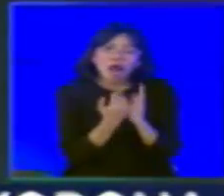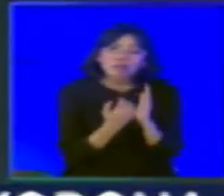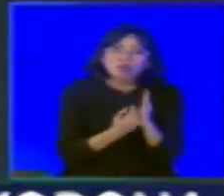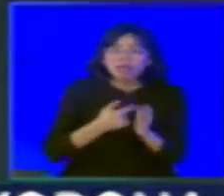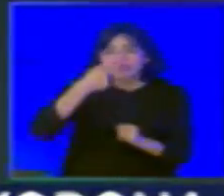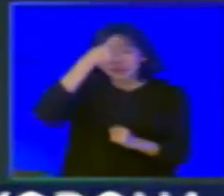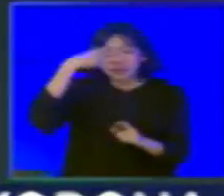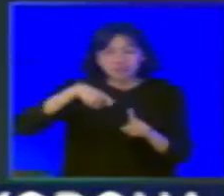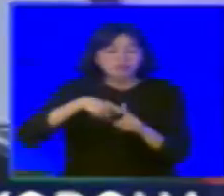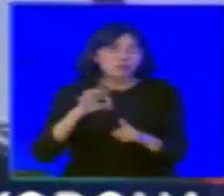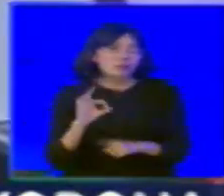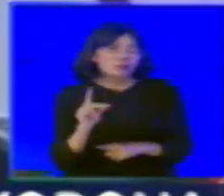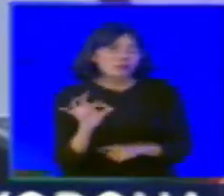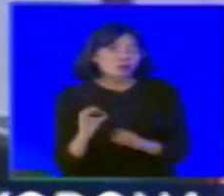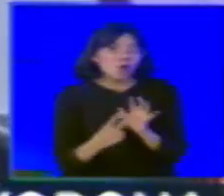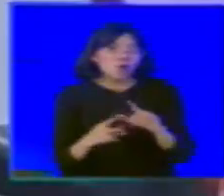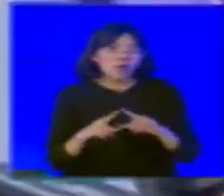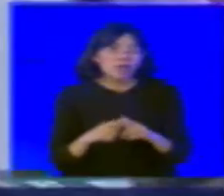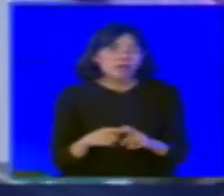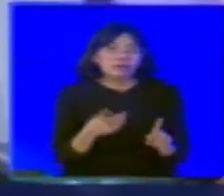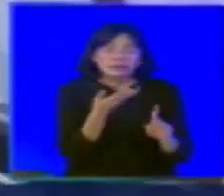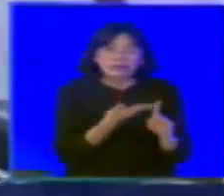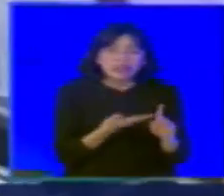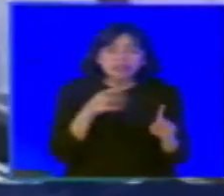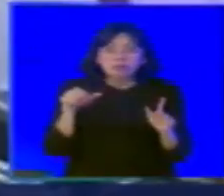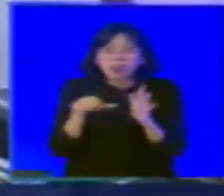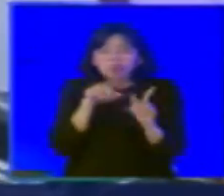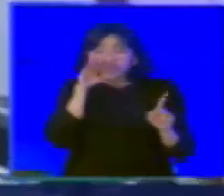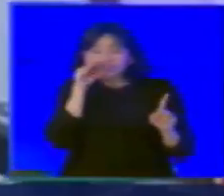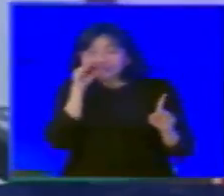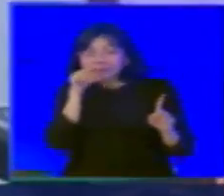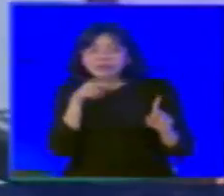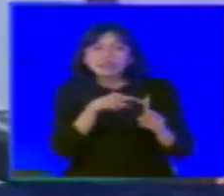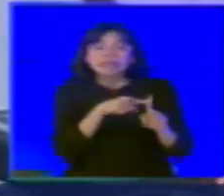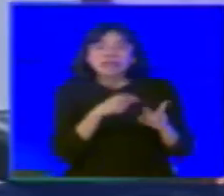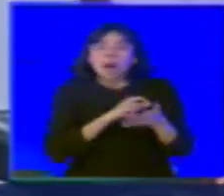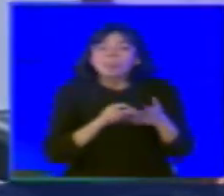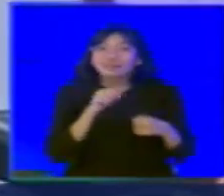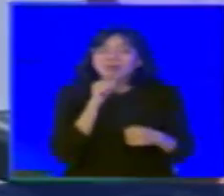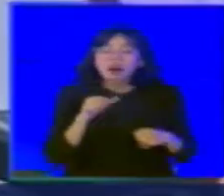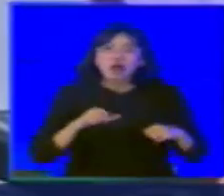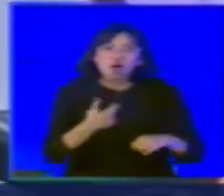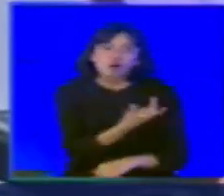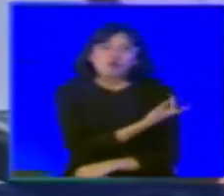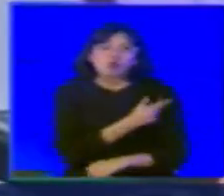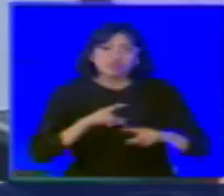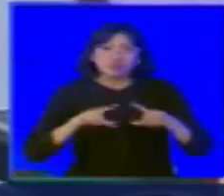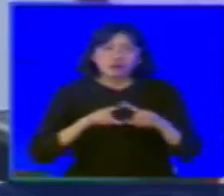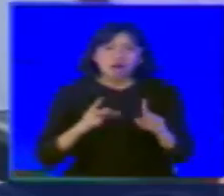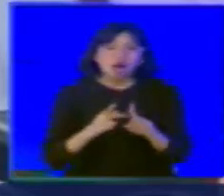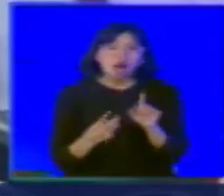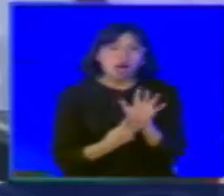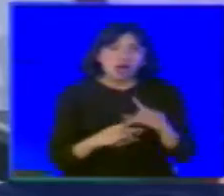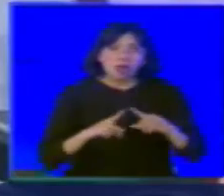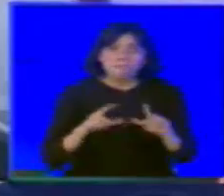corona. Namanya Dr. Ahmad Yuryanto. Beliau yang terbekali dengan semua data